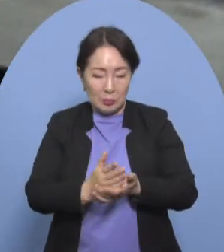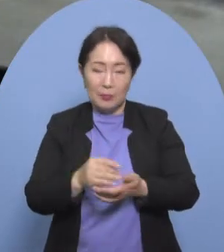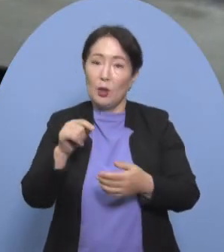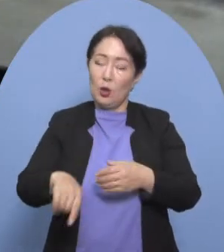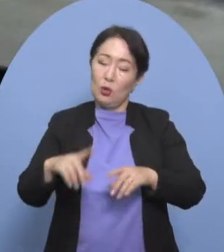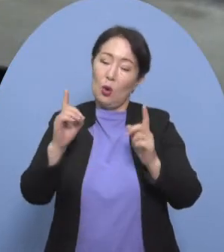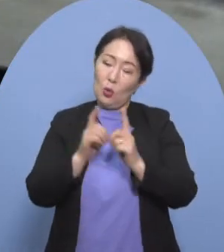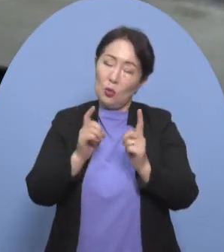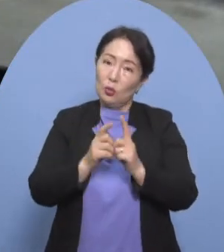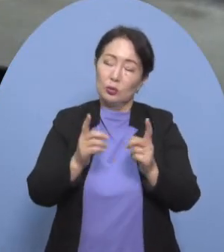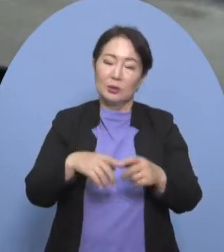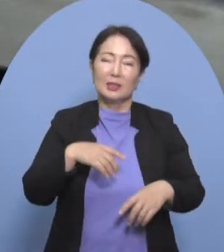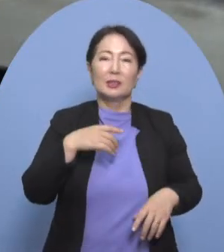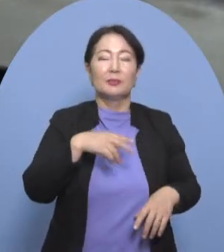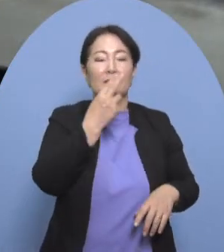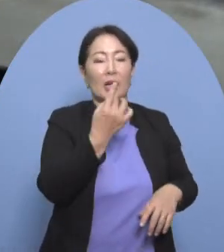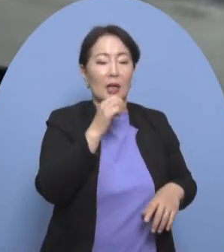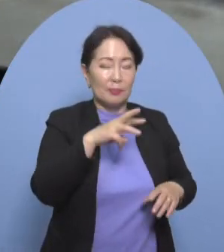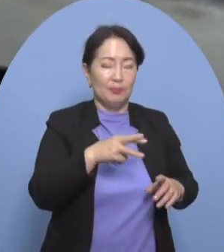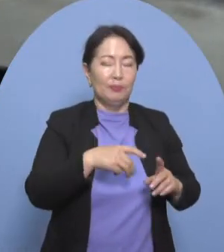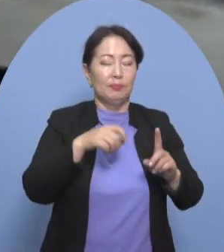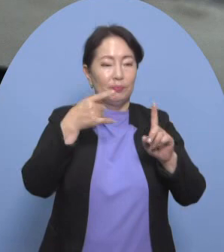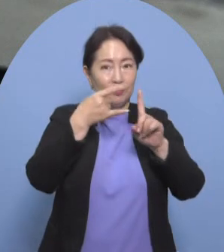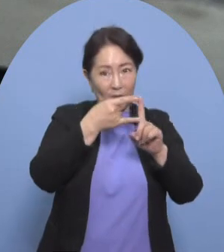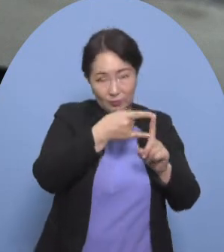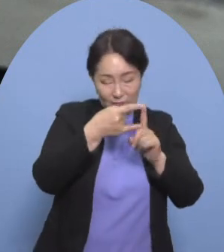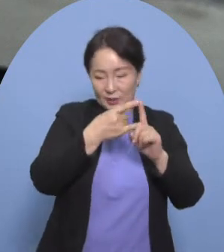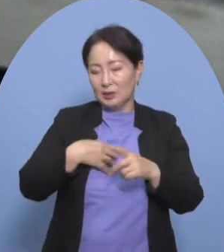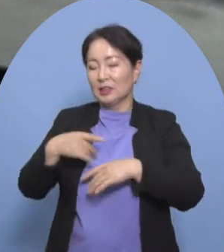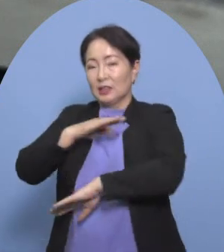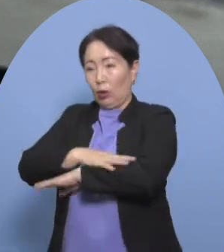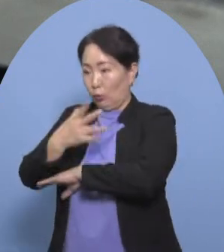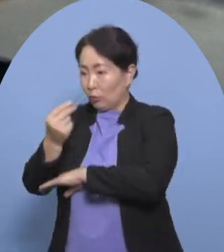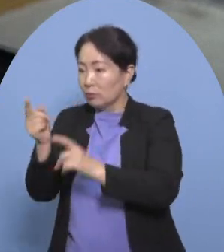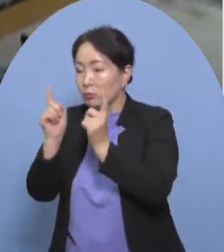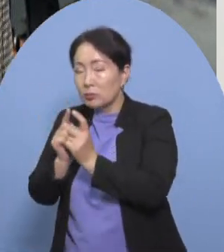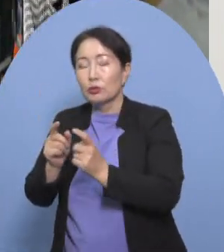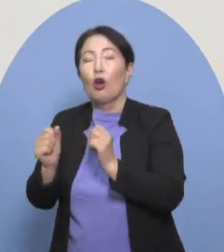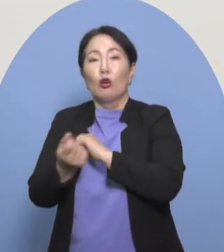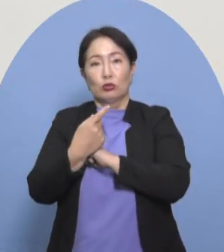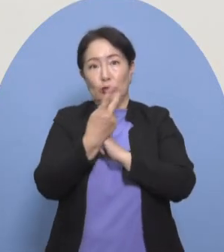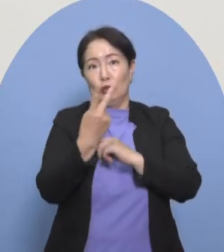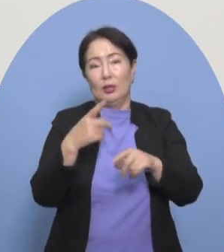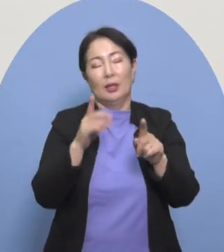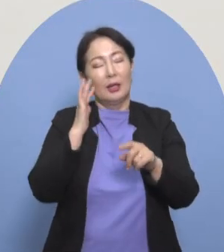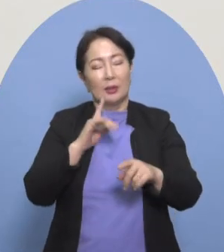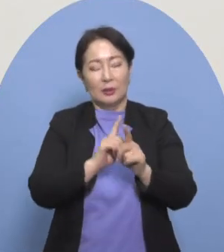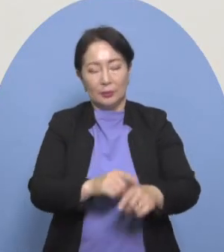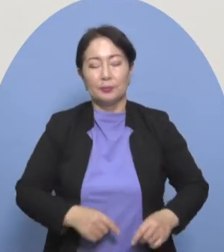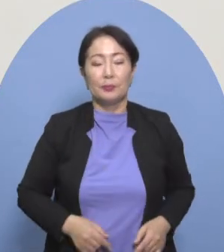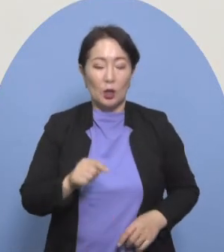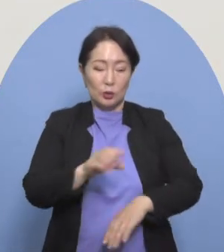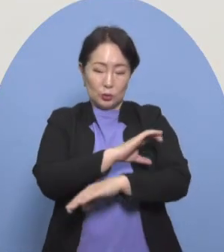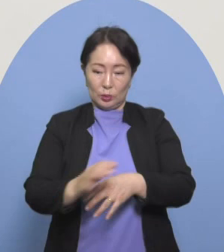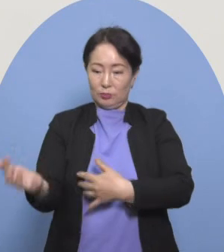маань өнөөдөр бол одоо хамгийн гол нь цахим буюу танхимаар гэсэн хоёр үе шаттай зохион байгуулж байгаагаараа бас онцлог юм. За өнөөдрийн сургалтанд